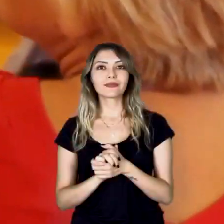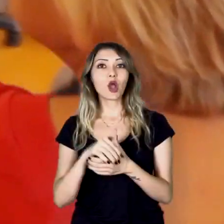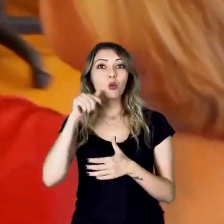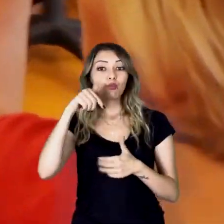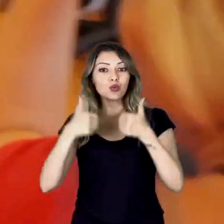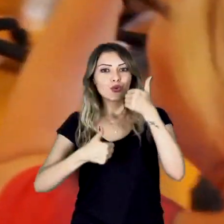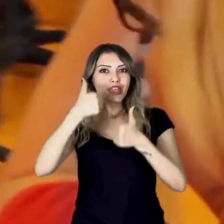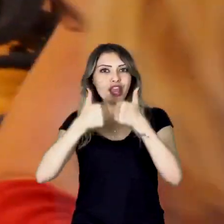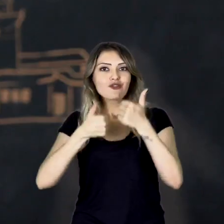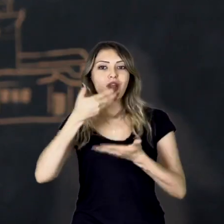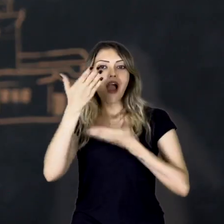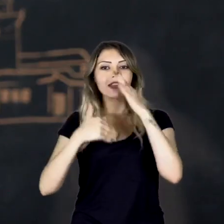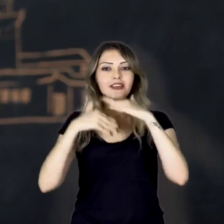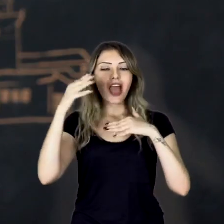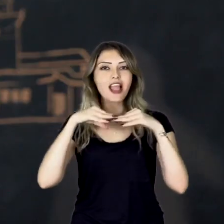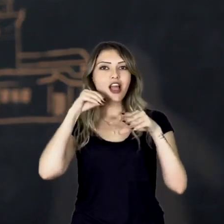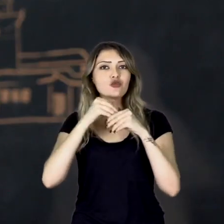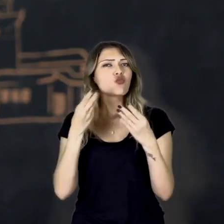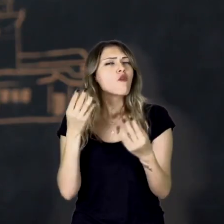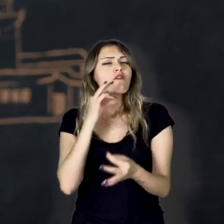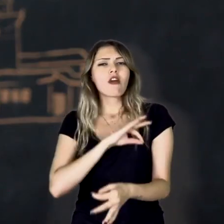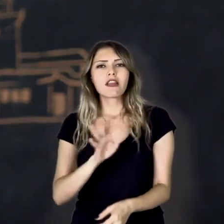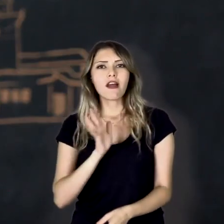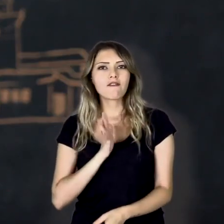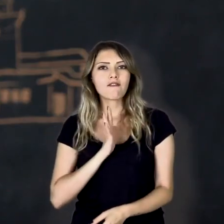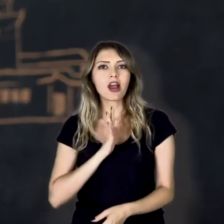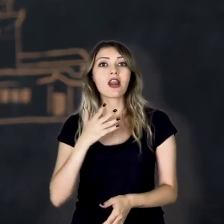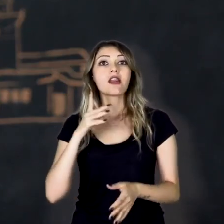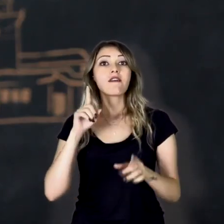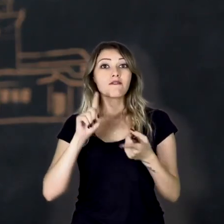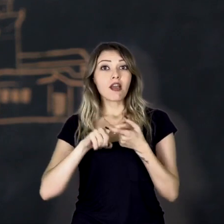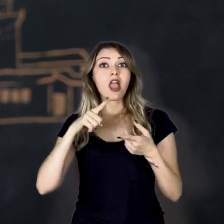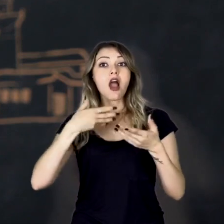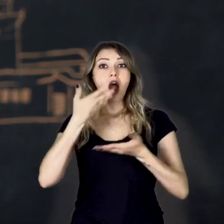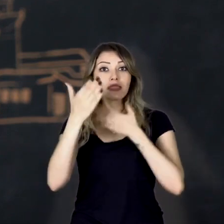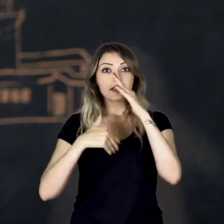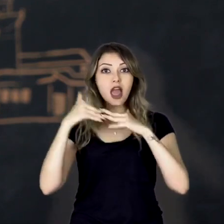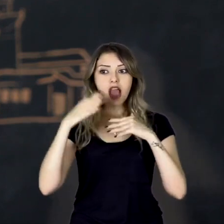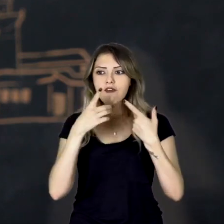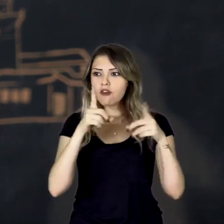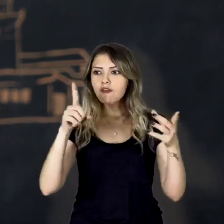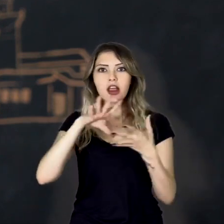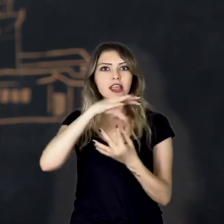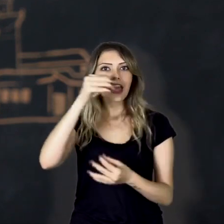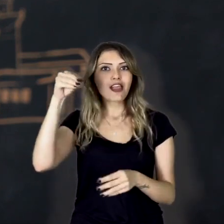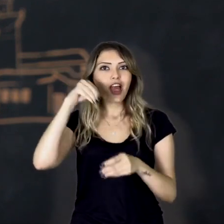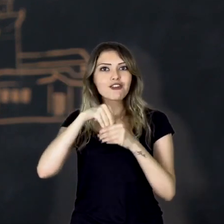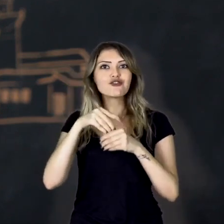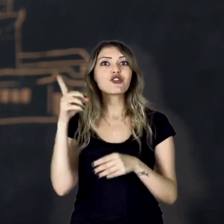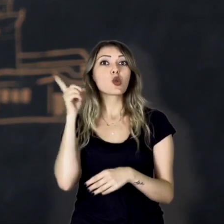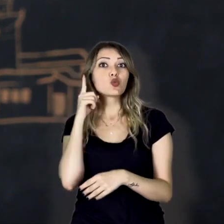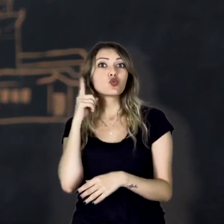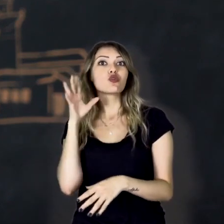İbrahim Budur Sosyal Girişimcilik Ödülleri Anlatan Neler'e çok güzel bir değer kattı, değer yarattı. Bunun haricinde